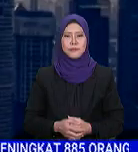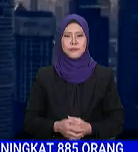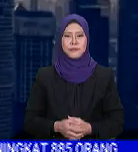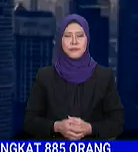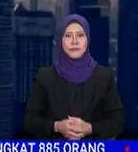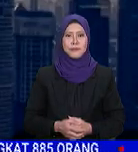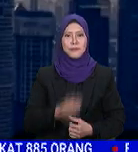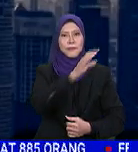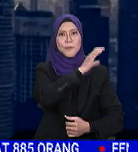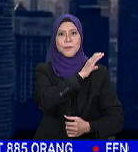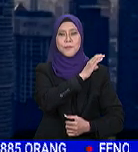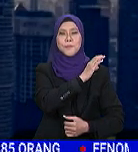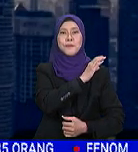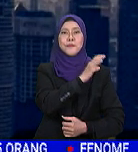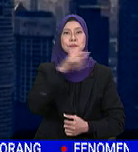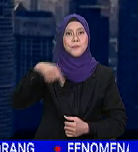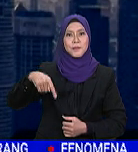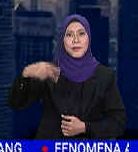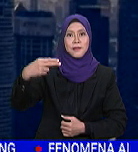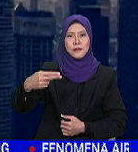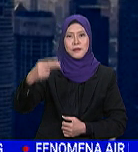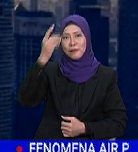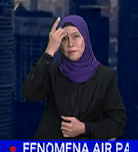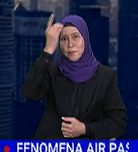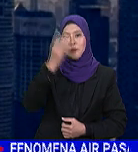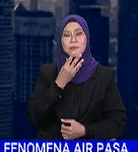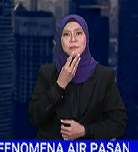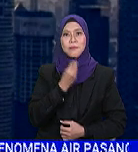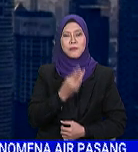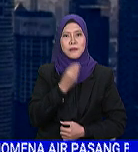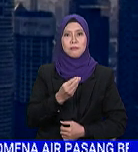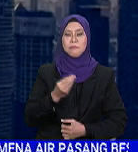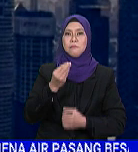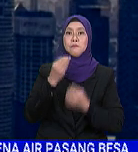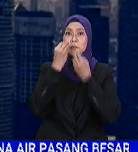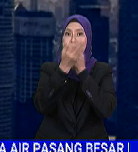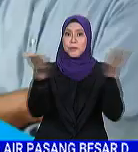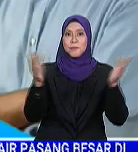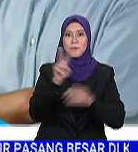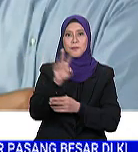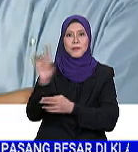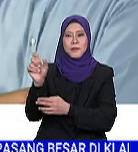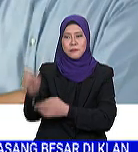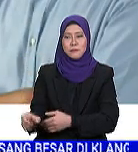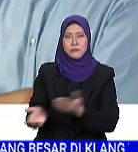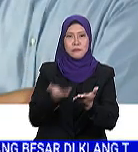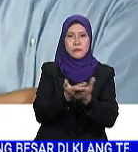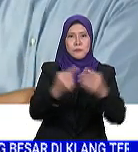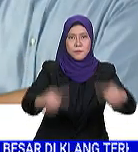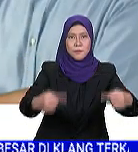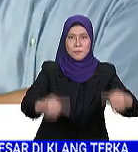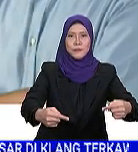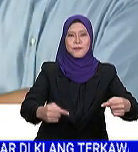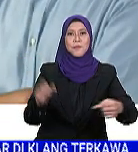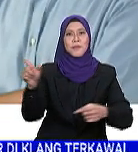Sementara itu, Pengerusi Pakatan Harapan PH, Datuk Seri Anwar Ibrahim turut mengumumkan 28 calon akan bertanding